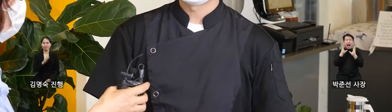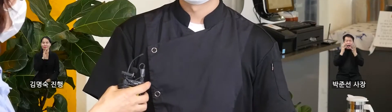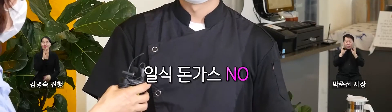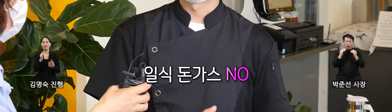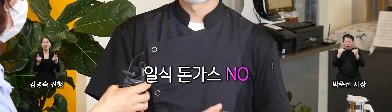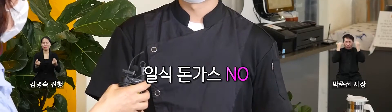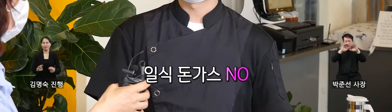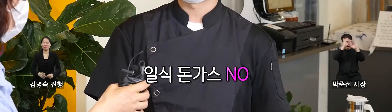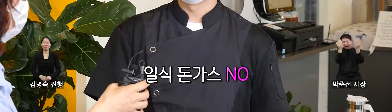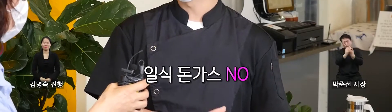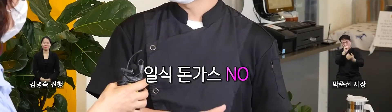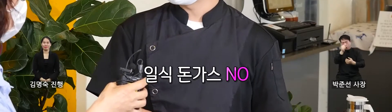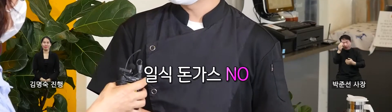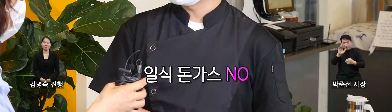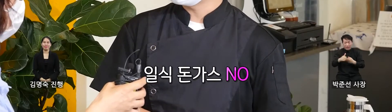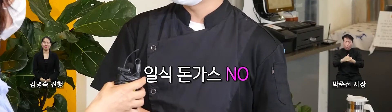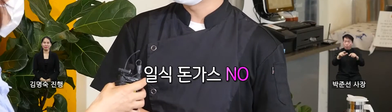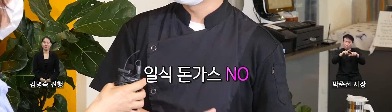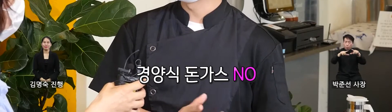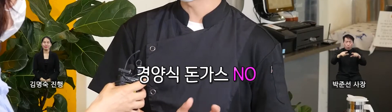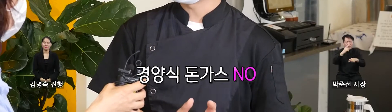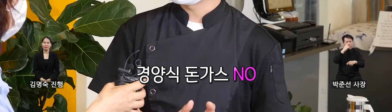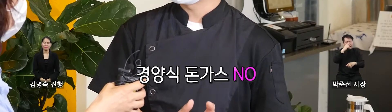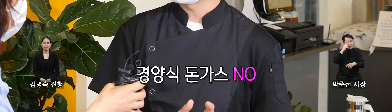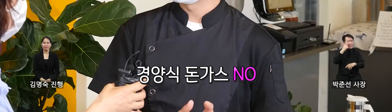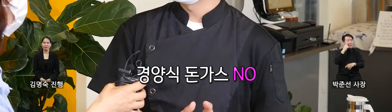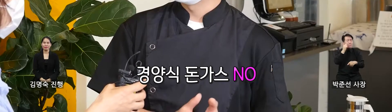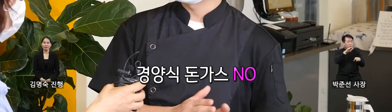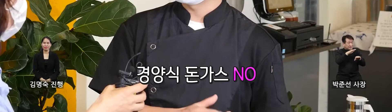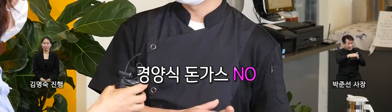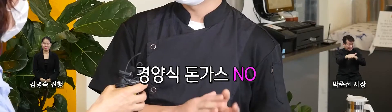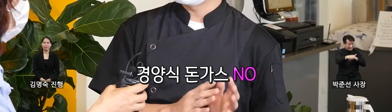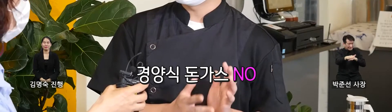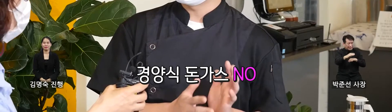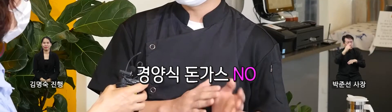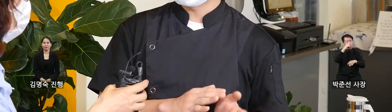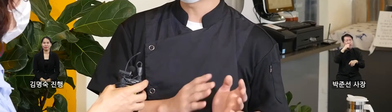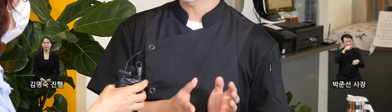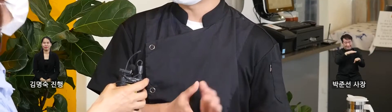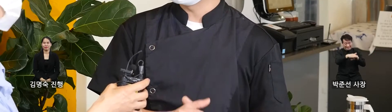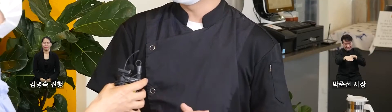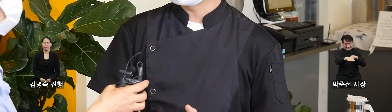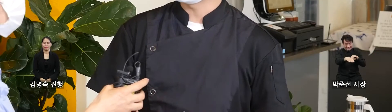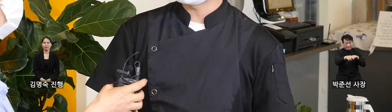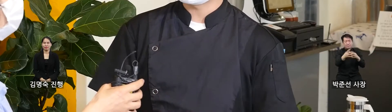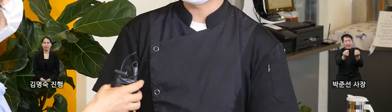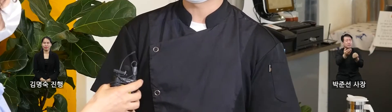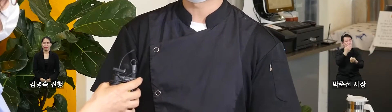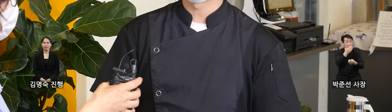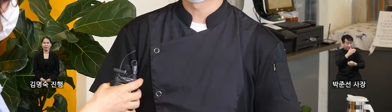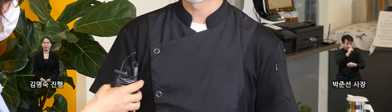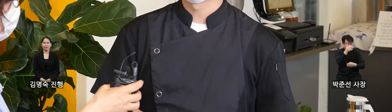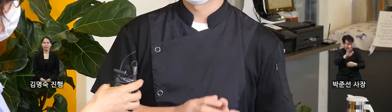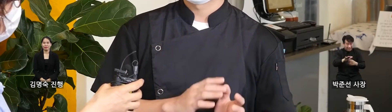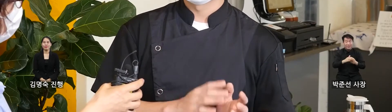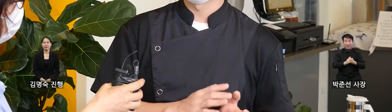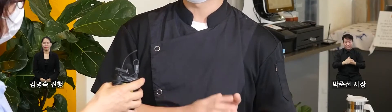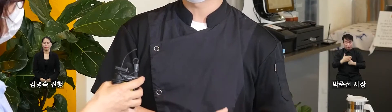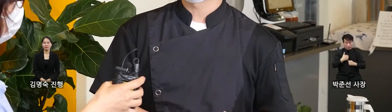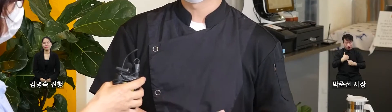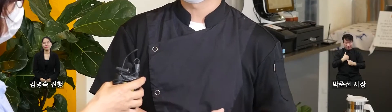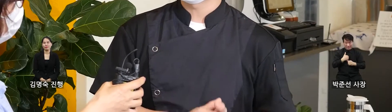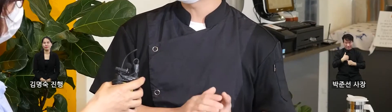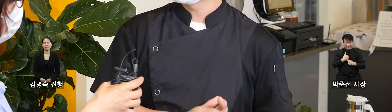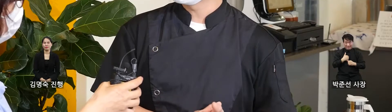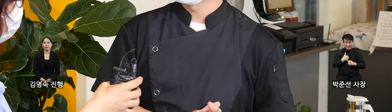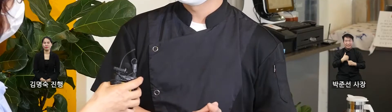하나인데 보통 이제 일식 돈가스나 아니면 경양식 돈가스 이렇게 편의들 많이들 생각을 하잖아요. 근데 저희는 저희